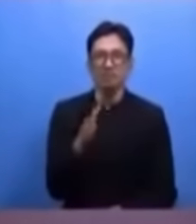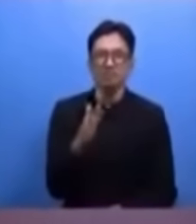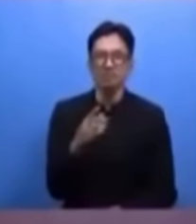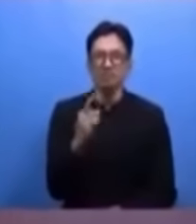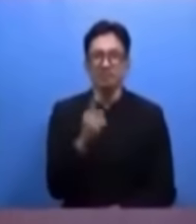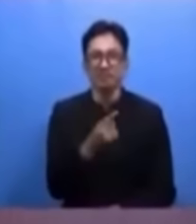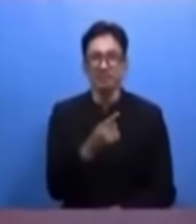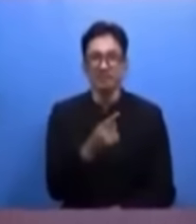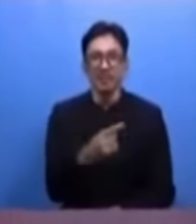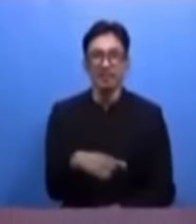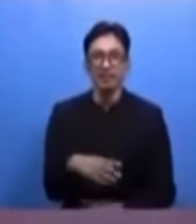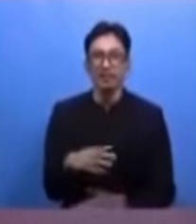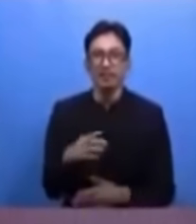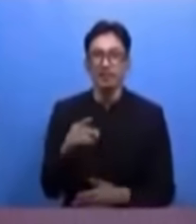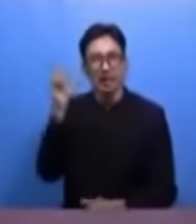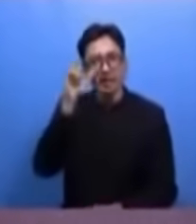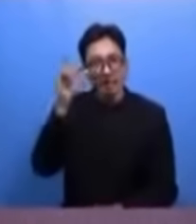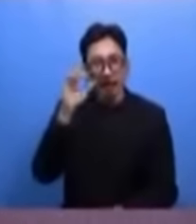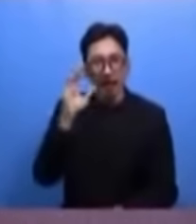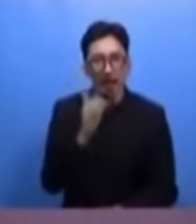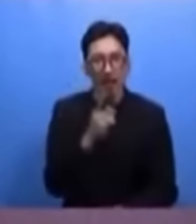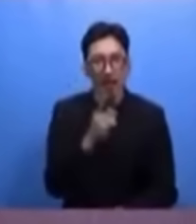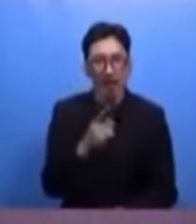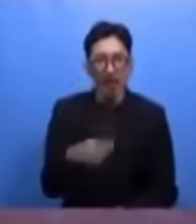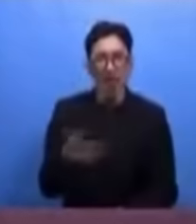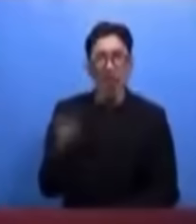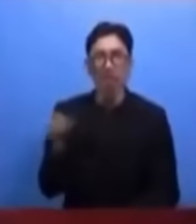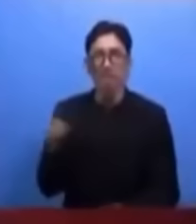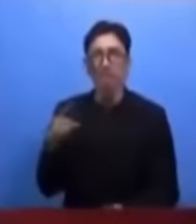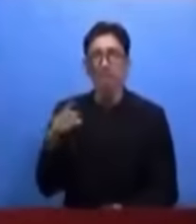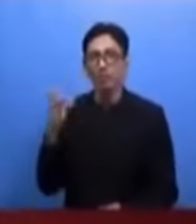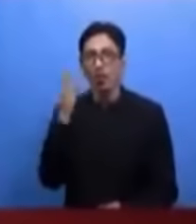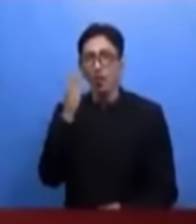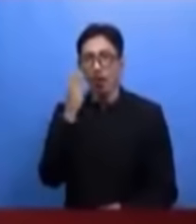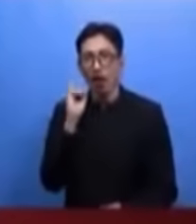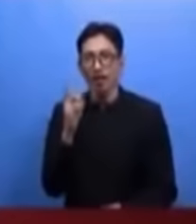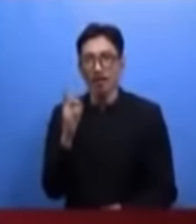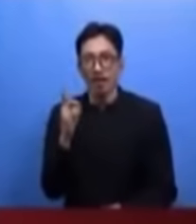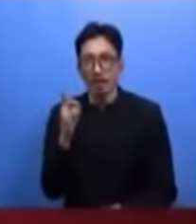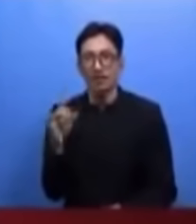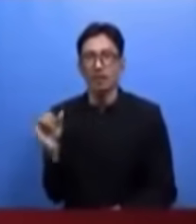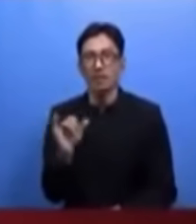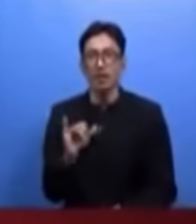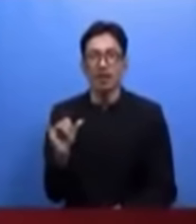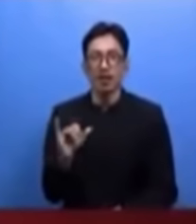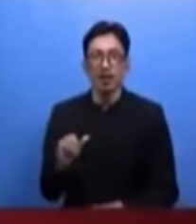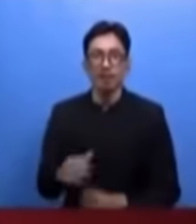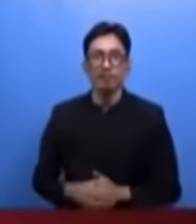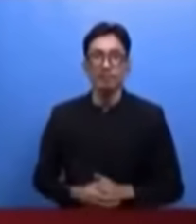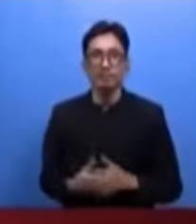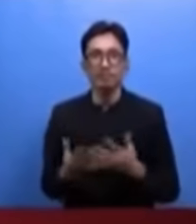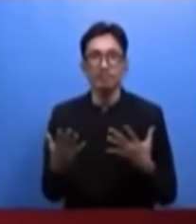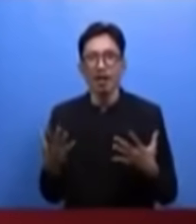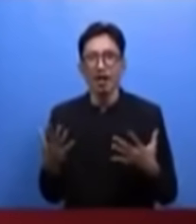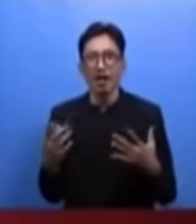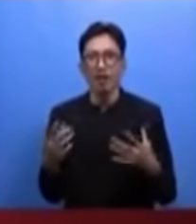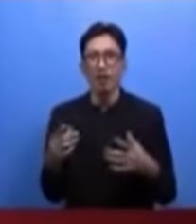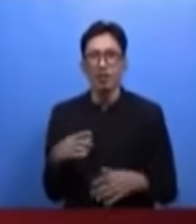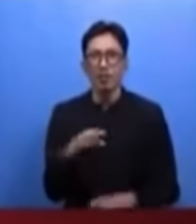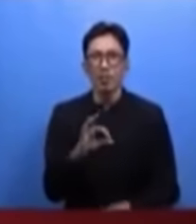dan sekarang Presiden Prabowo punya astacita. Bagaimana korelasi